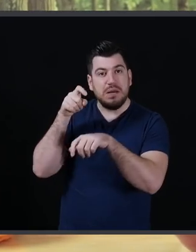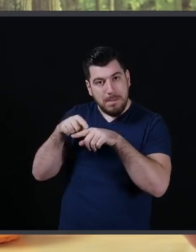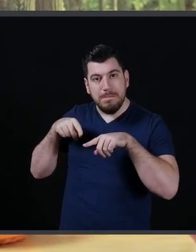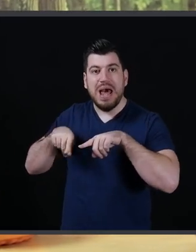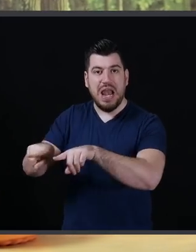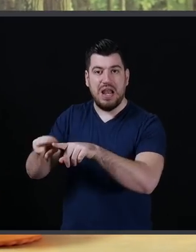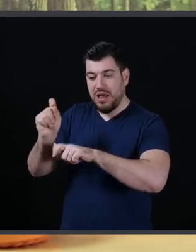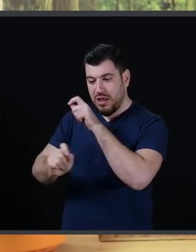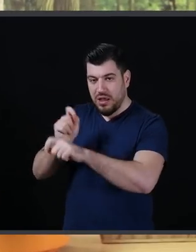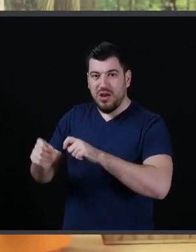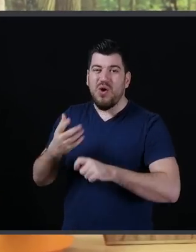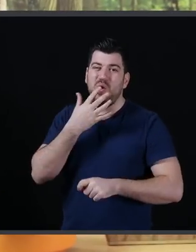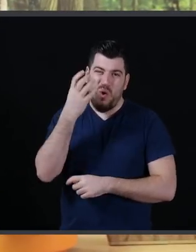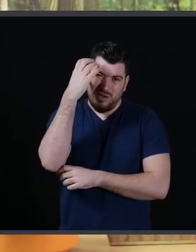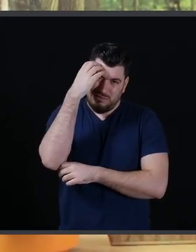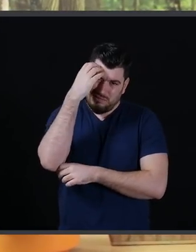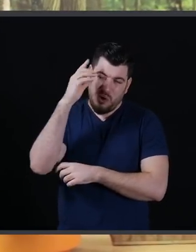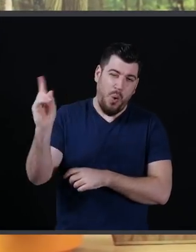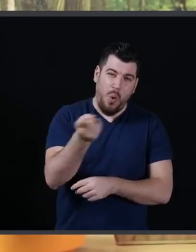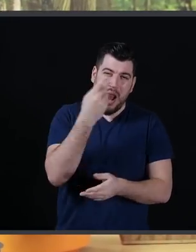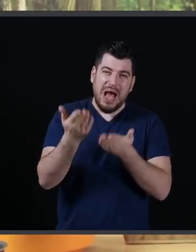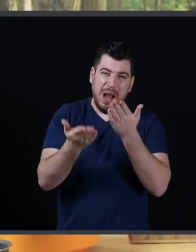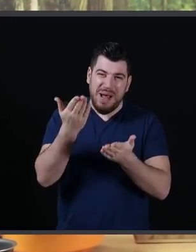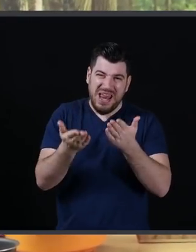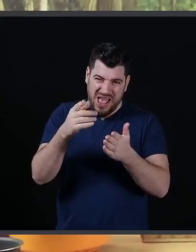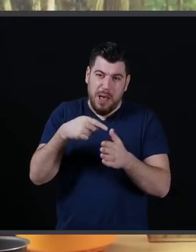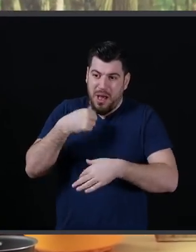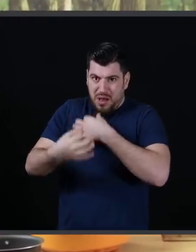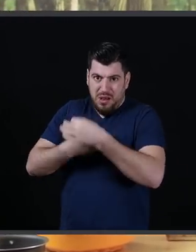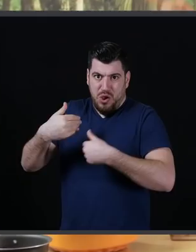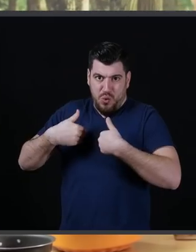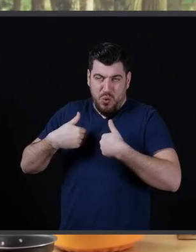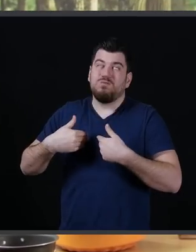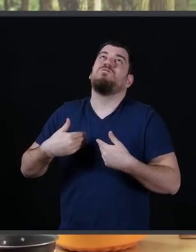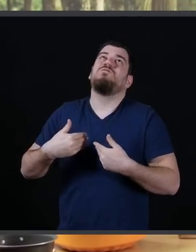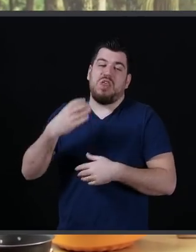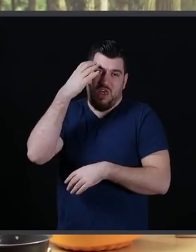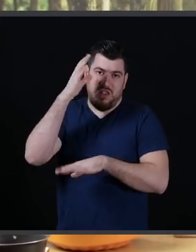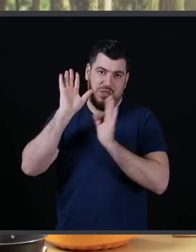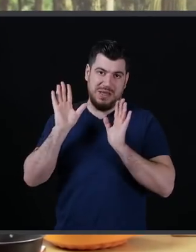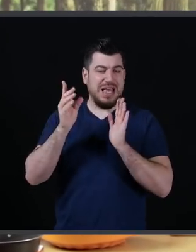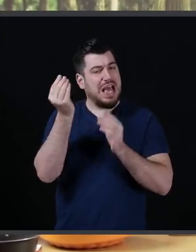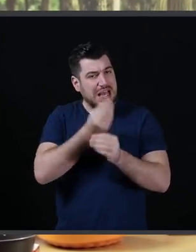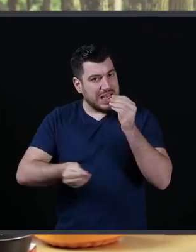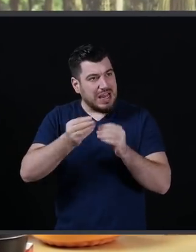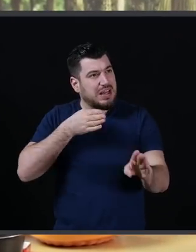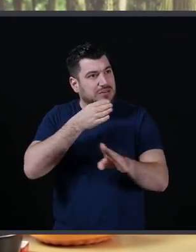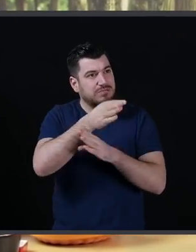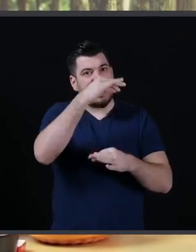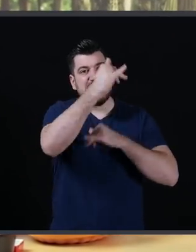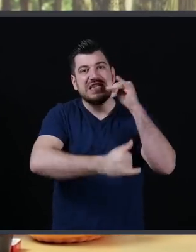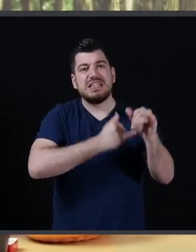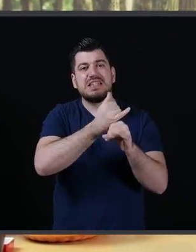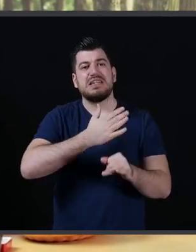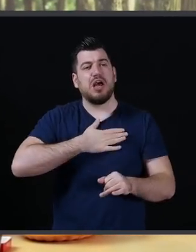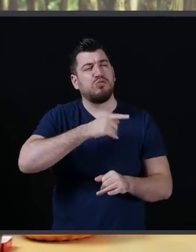συγκρατήσετε τα γραμμάρια Που θα σας πω άμα σας τα λέω εκείνη την ώρα Ο καλύτερος τρόπος είναι να μπείτε στο site μου www.akispetritzikis.com Έχω αναλυτικά τη συνταγή με τα